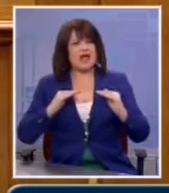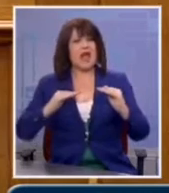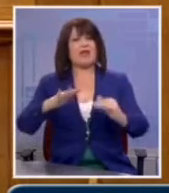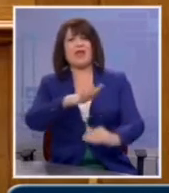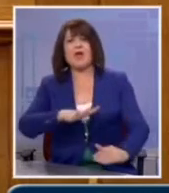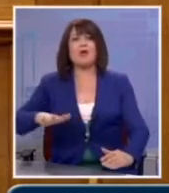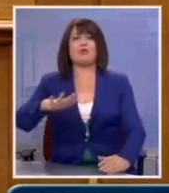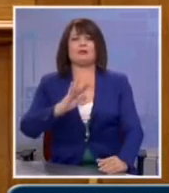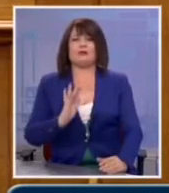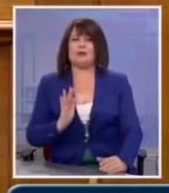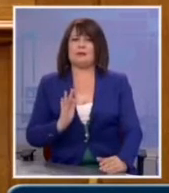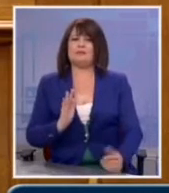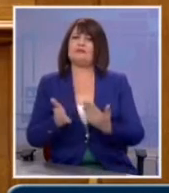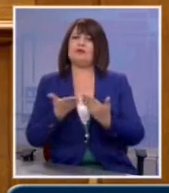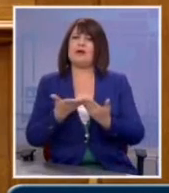περιοχή.